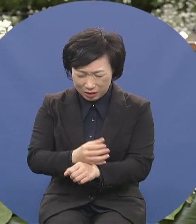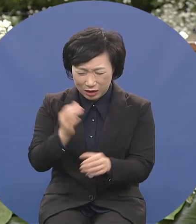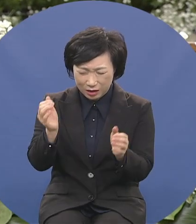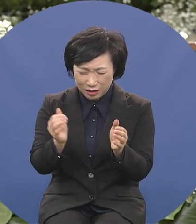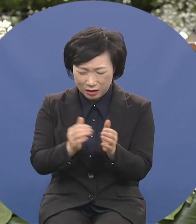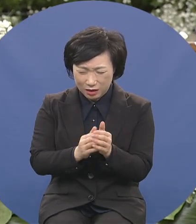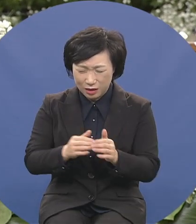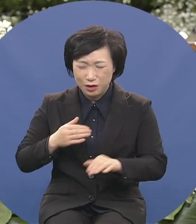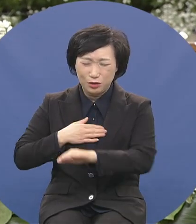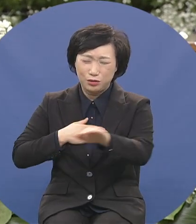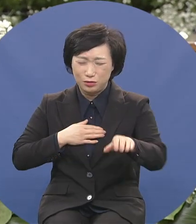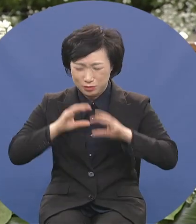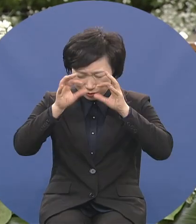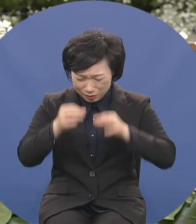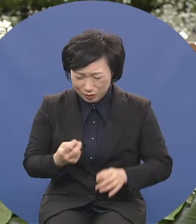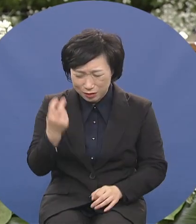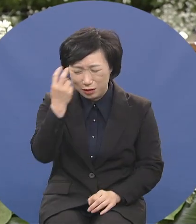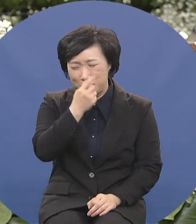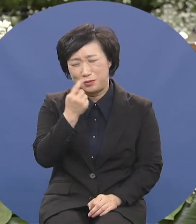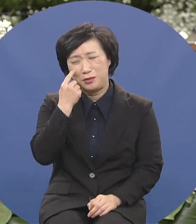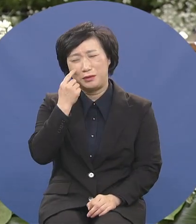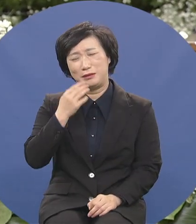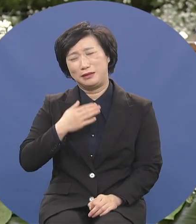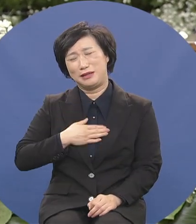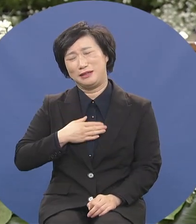참으로 우리는 죄인입니다.